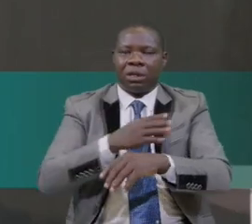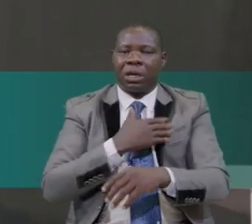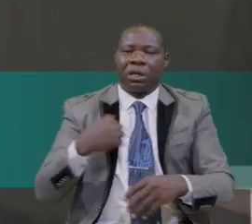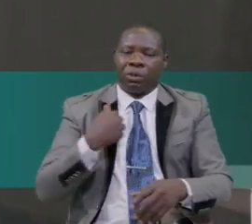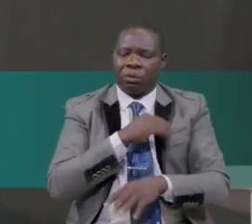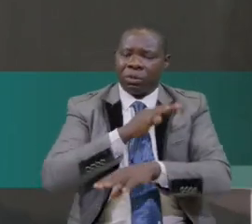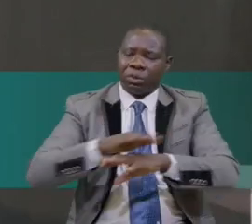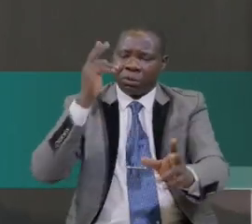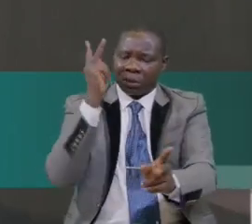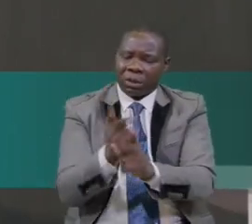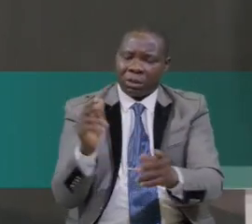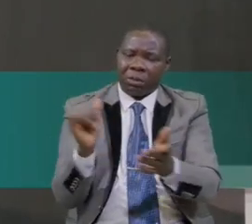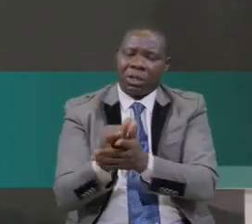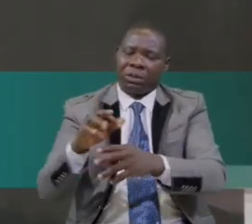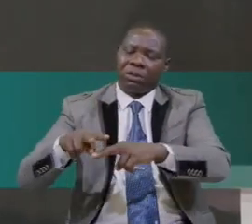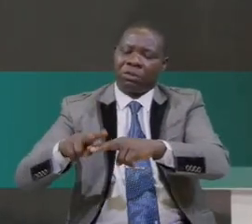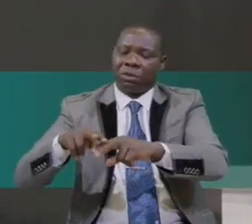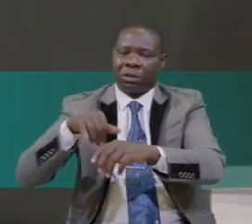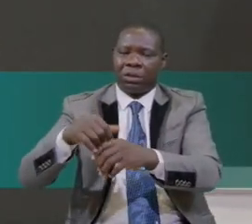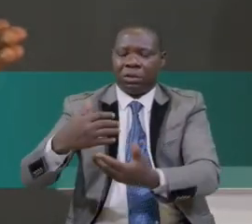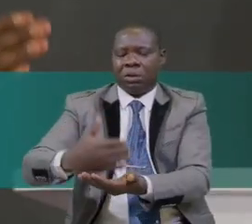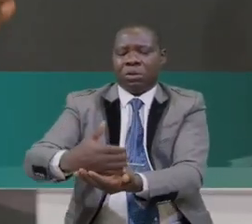garder ce sel dans une bouteille.